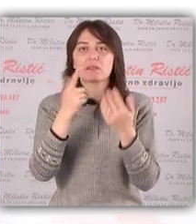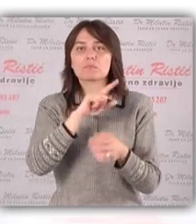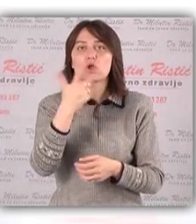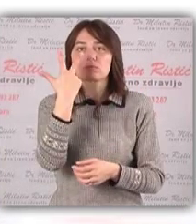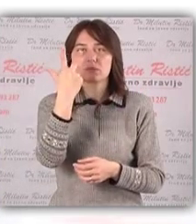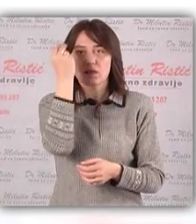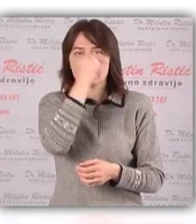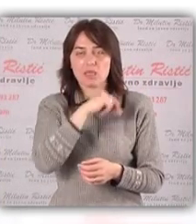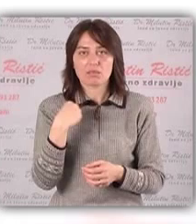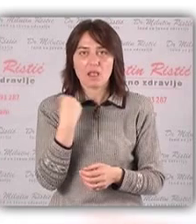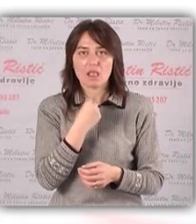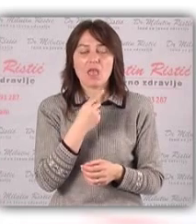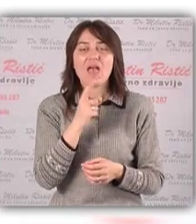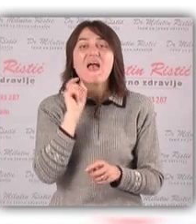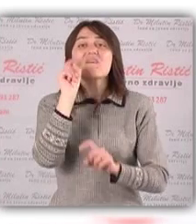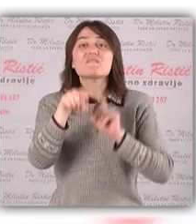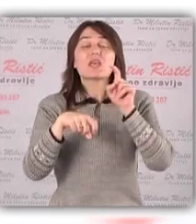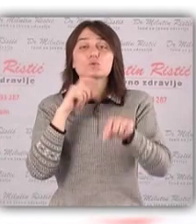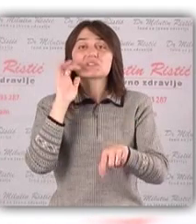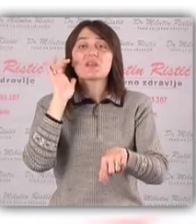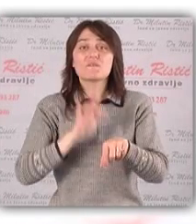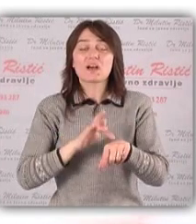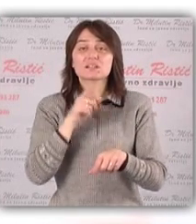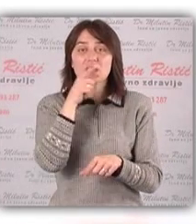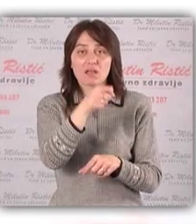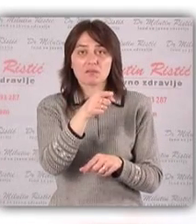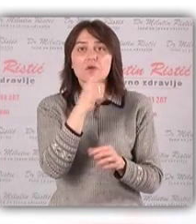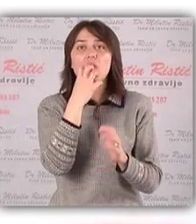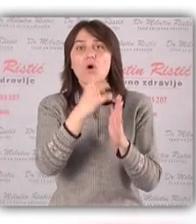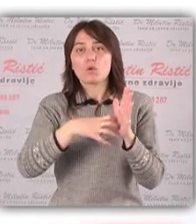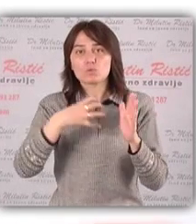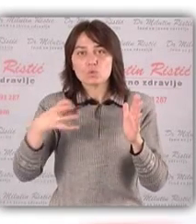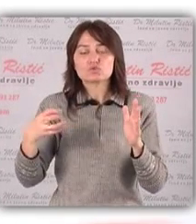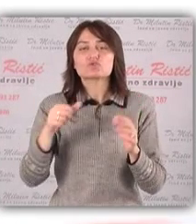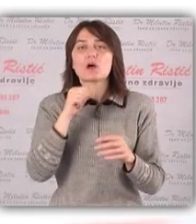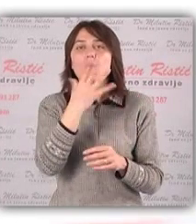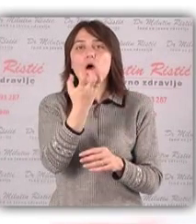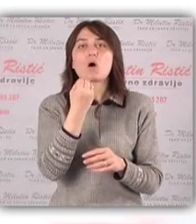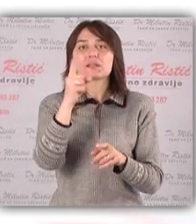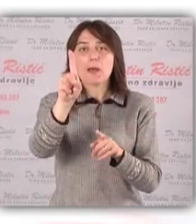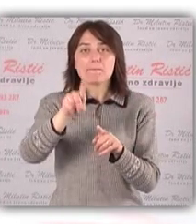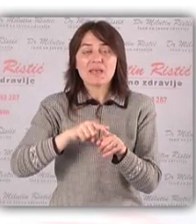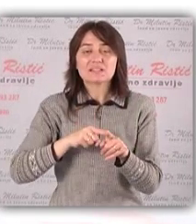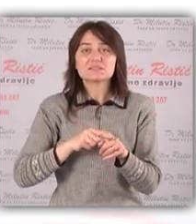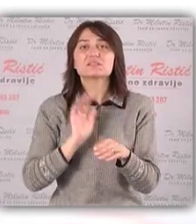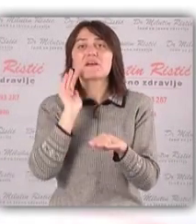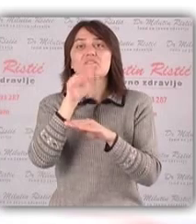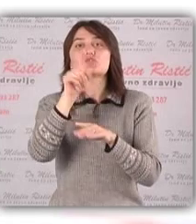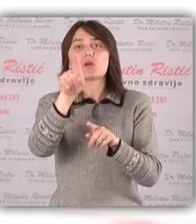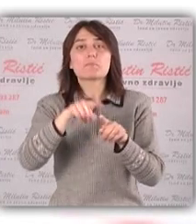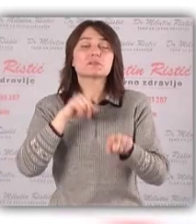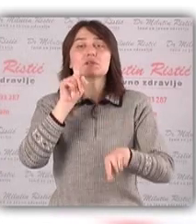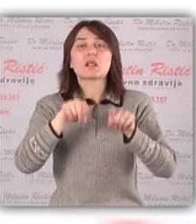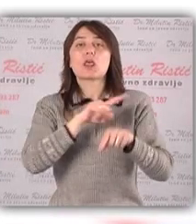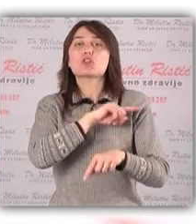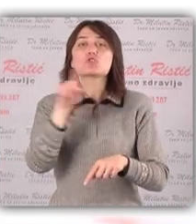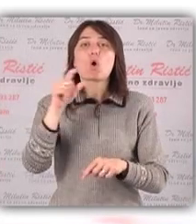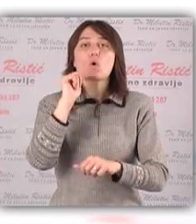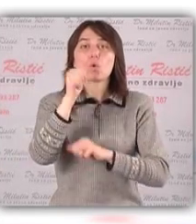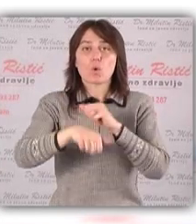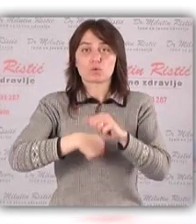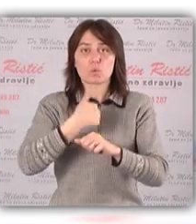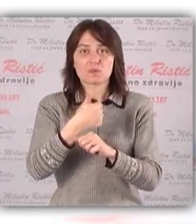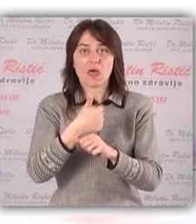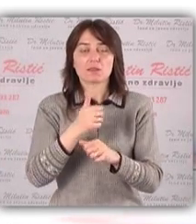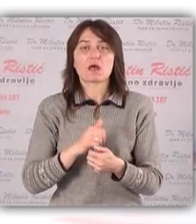od nedelju do 3 nedelje, dok kod virusnih infekcija ta inkubacija je duža, može biti od mesec, više meseci, pa čak i